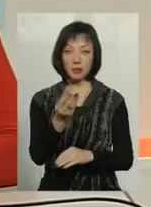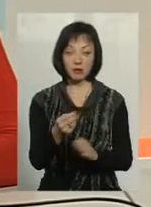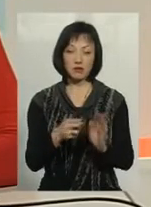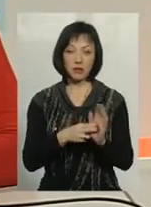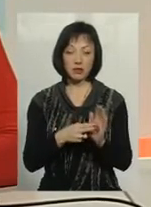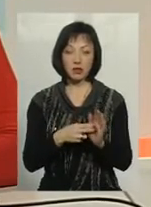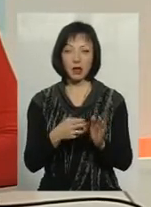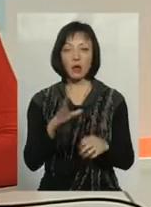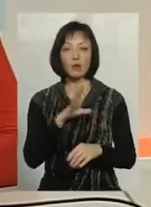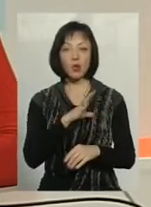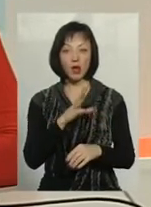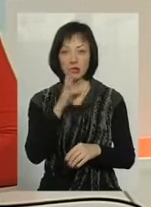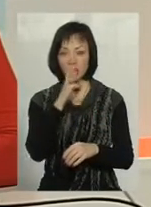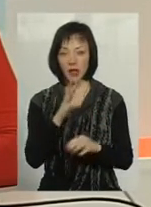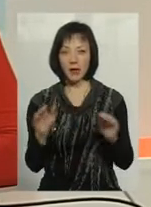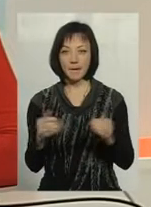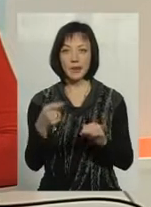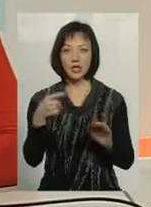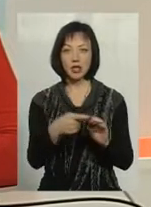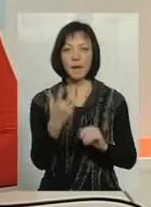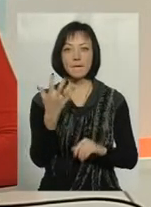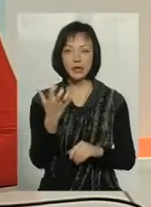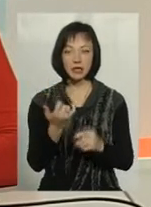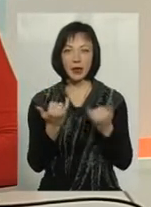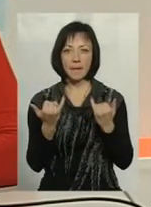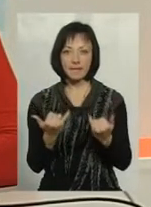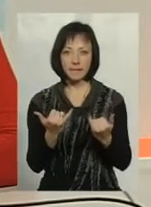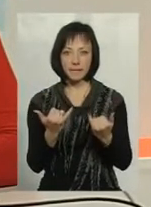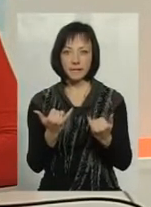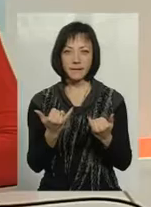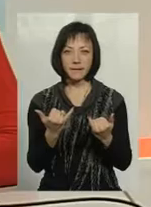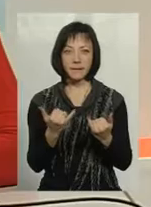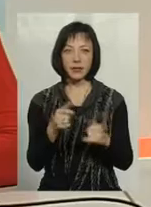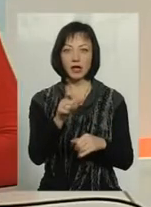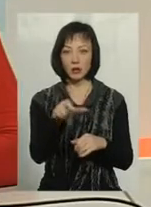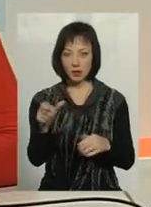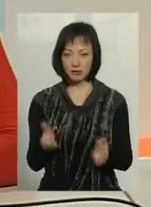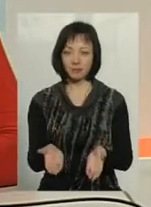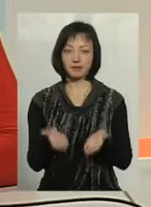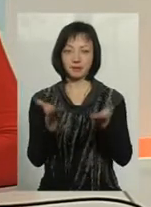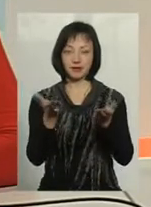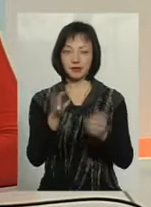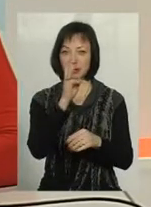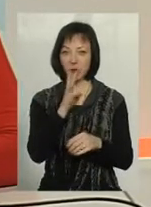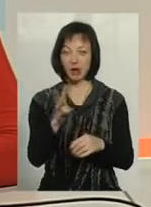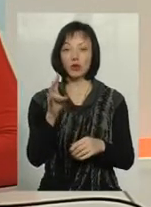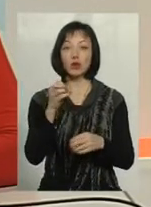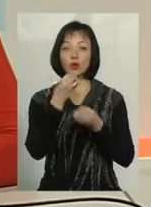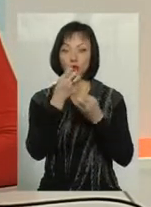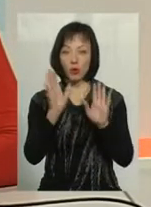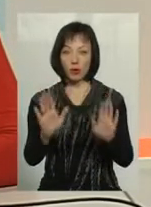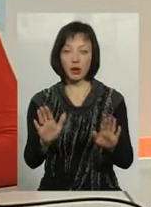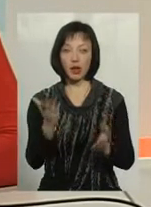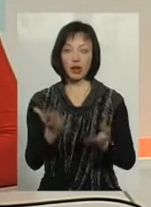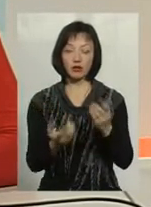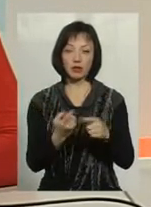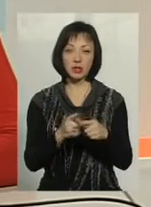і з найменшими витратами. Повертаючись до запитання, 3200 і